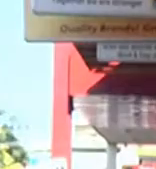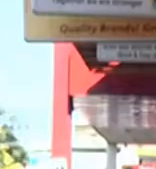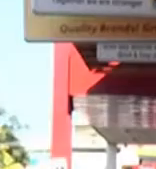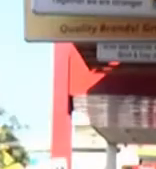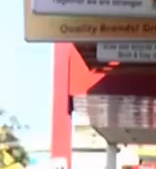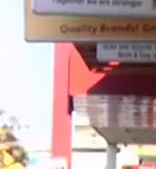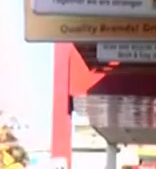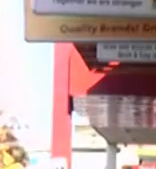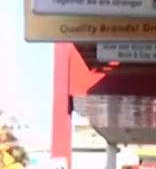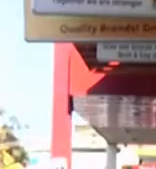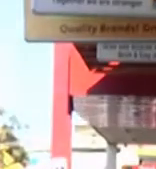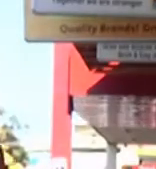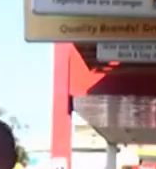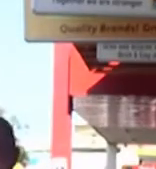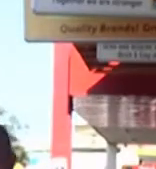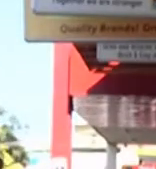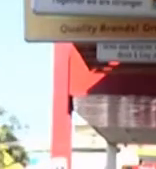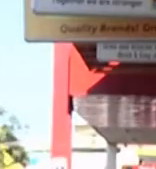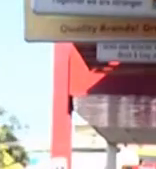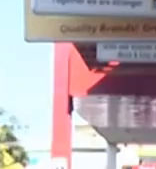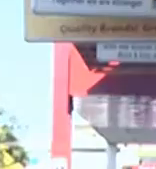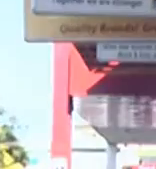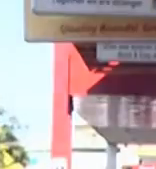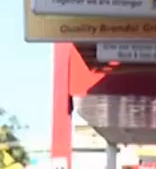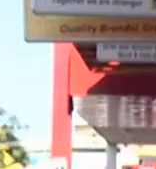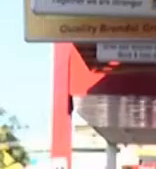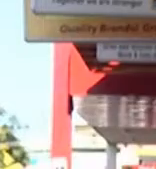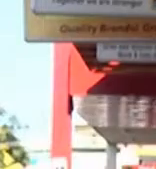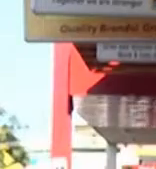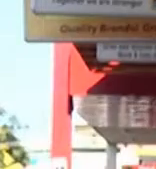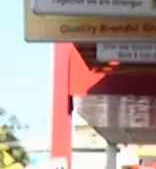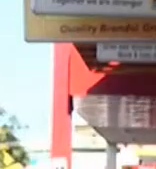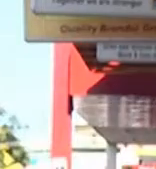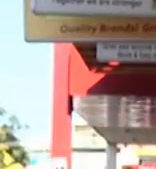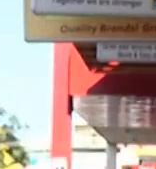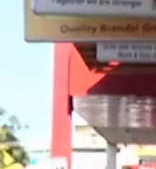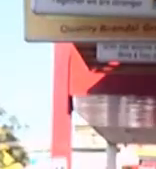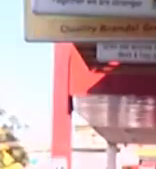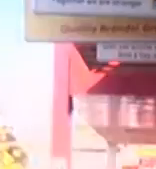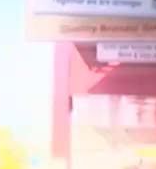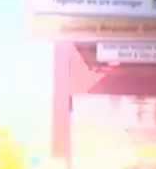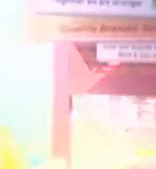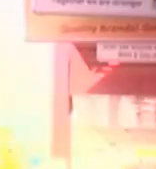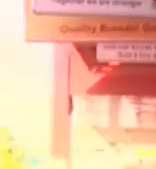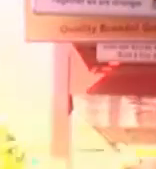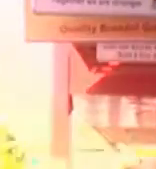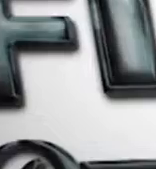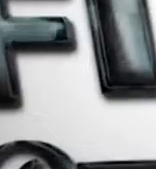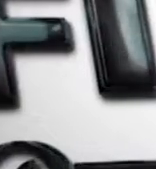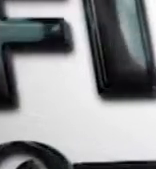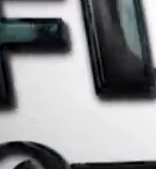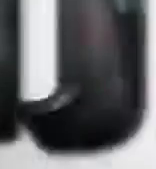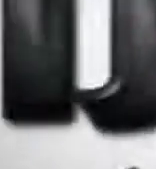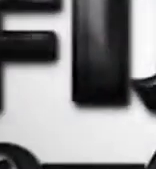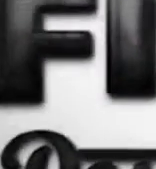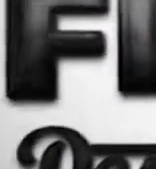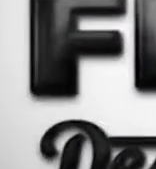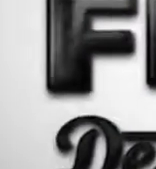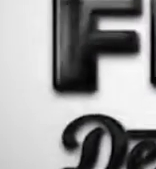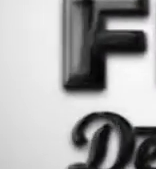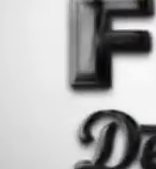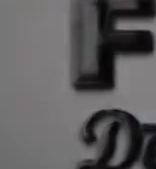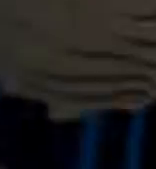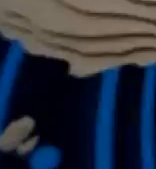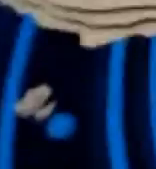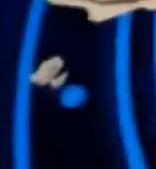मैं तो दिल्ली में रहता हूँ और रेडियो फीजी रोज सुनता हूँ. रेडियो फीजी 2